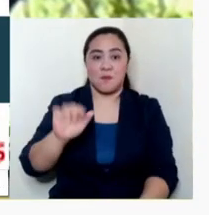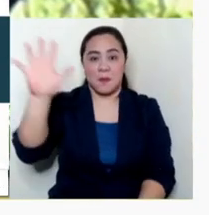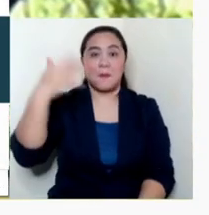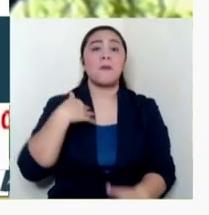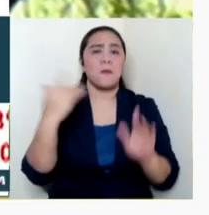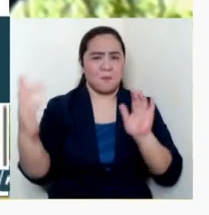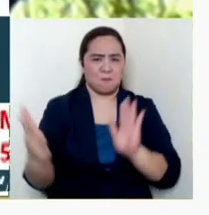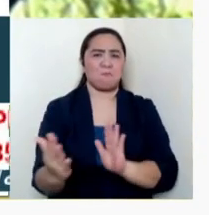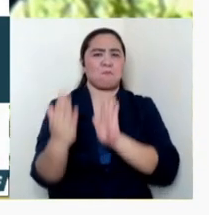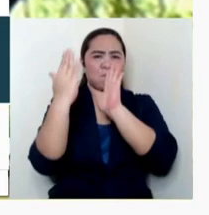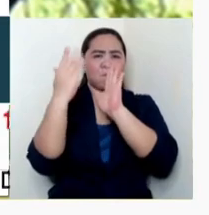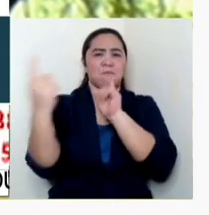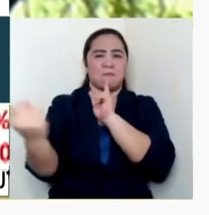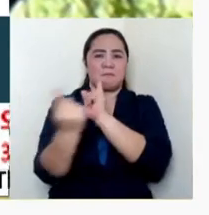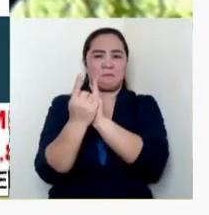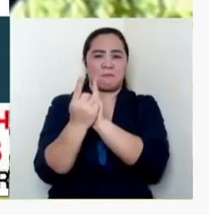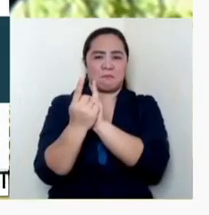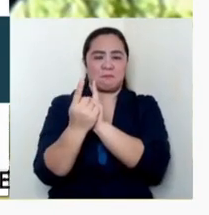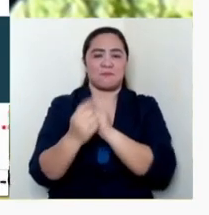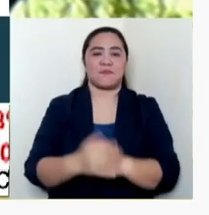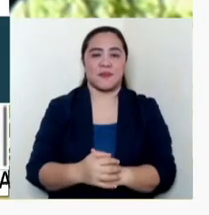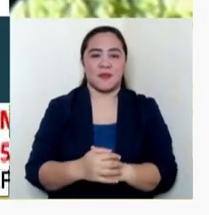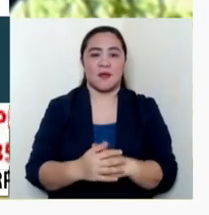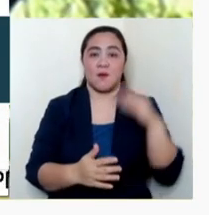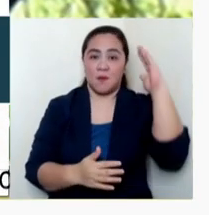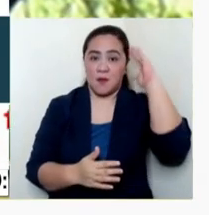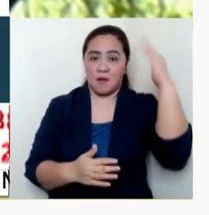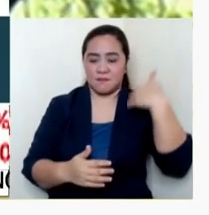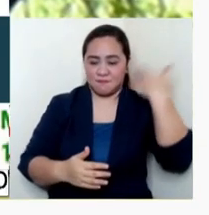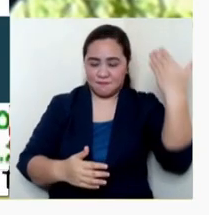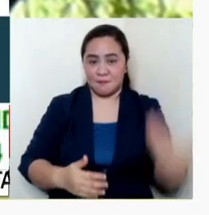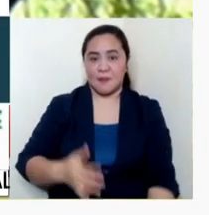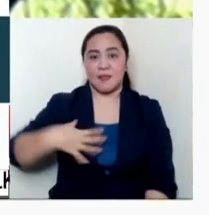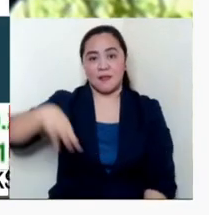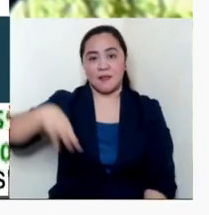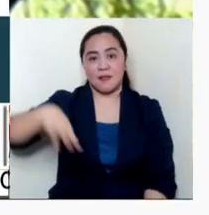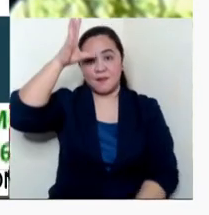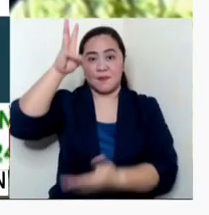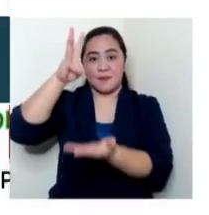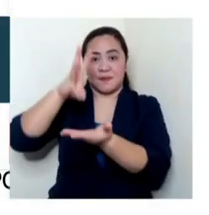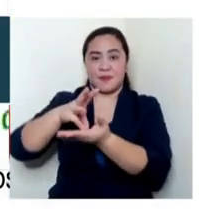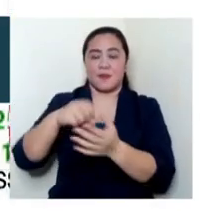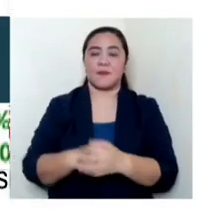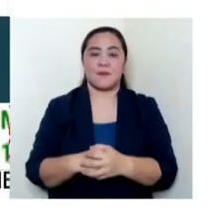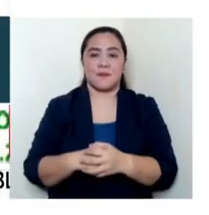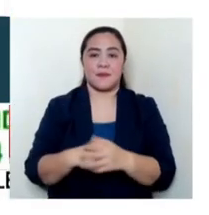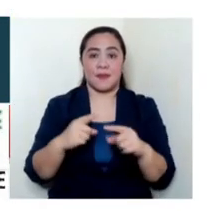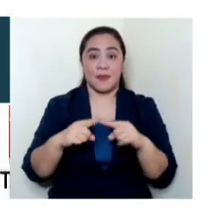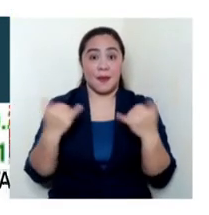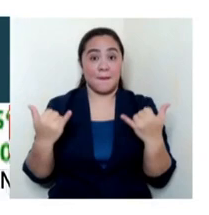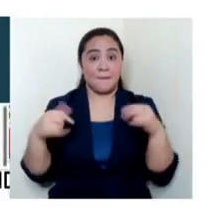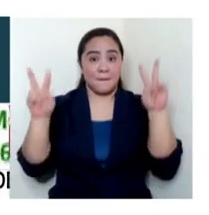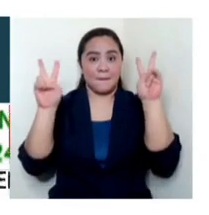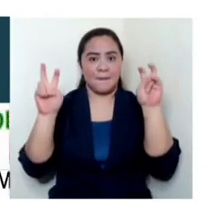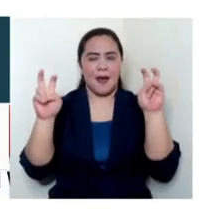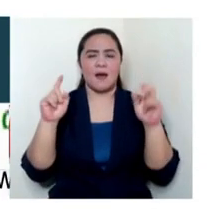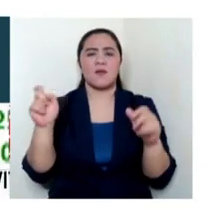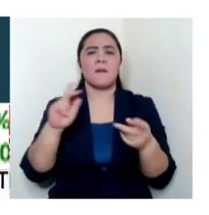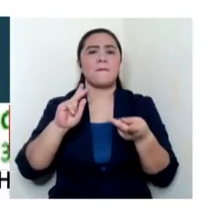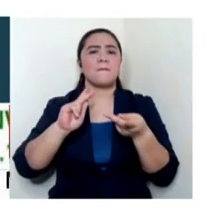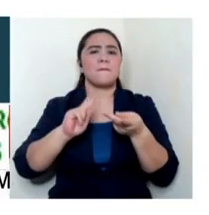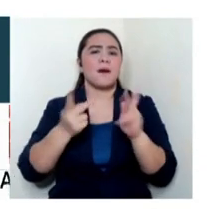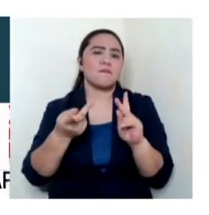kami sa pagbisita niya dito bilang ama ng lalawigan. But then we have to talk about her running mate,